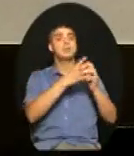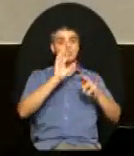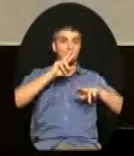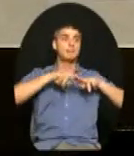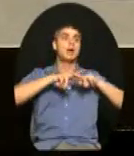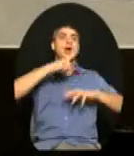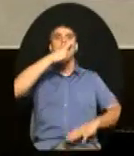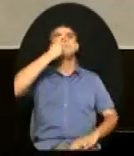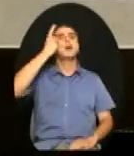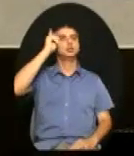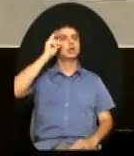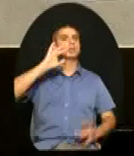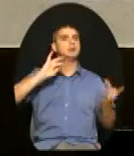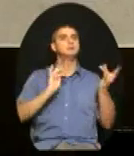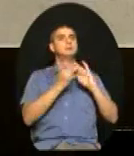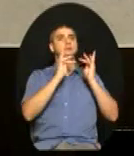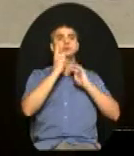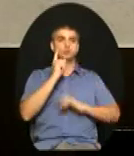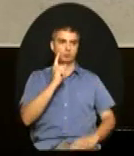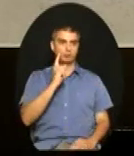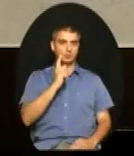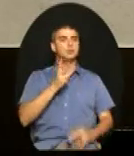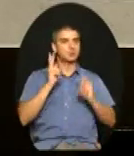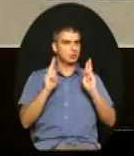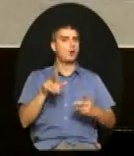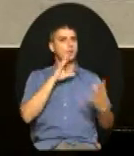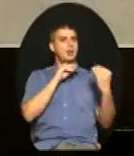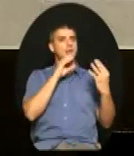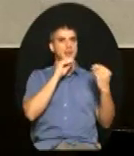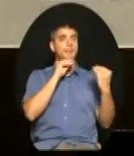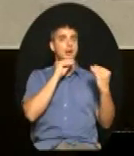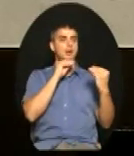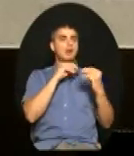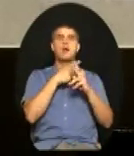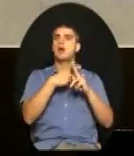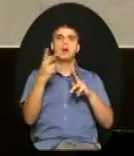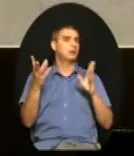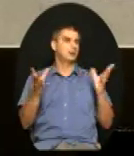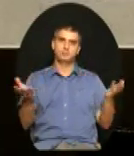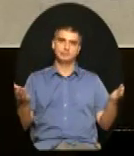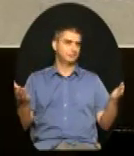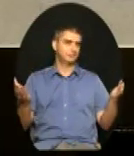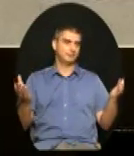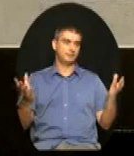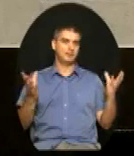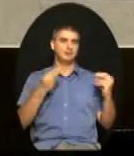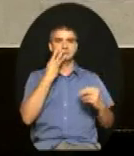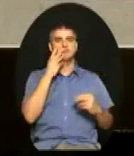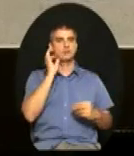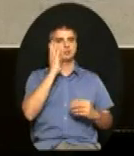אחרי 100 שנים של סכסוך מסוגלים לדבר זה עם זה כמעט אך ורק